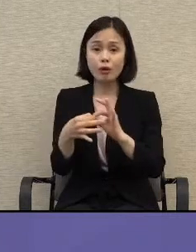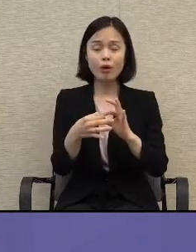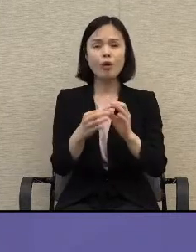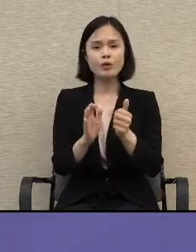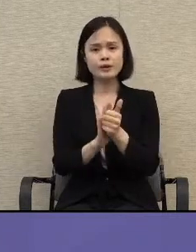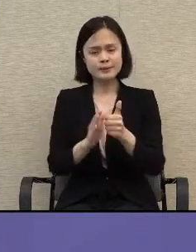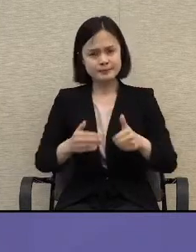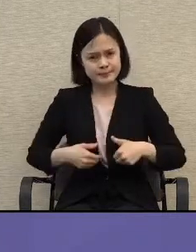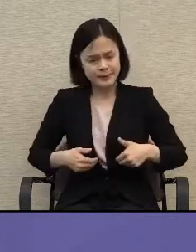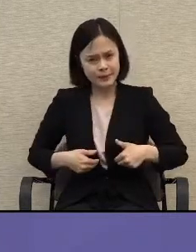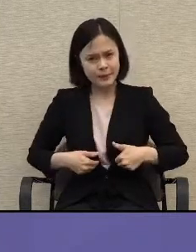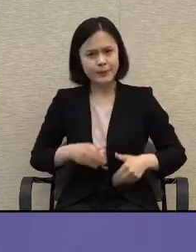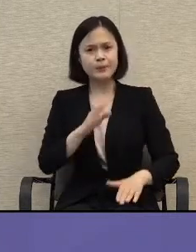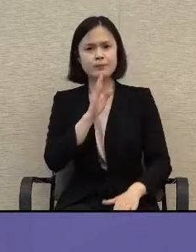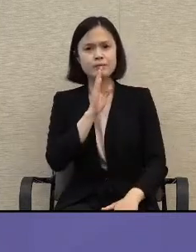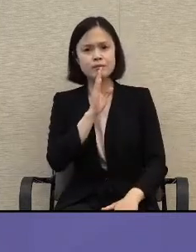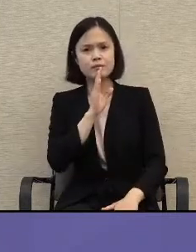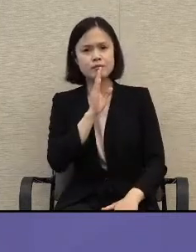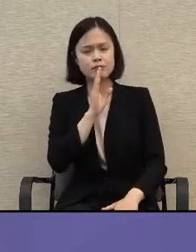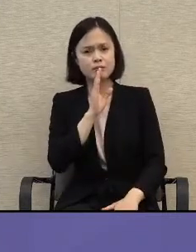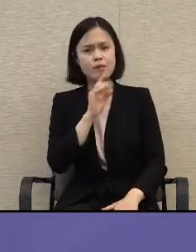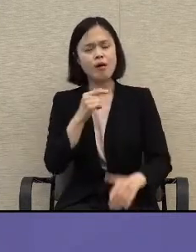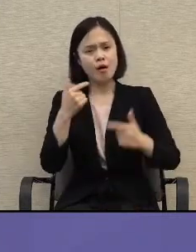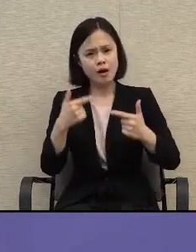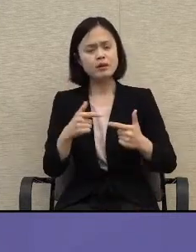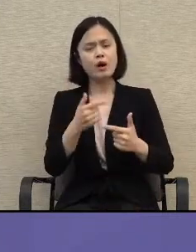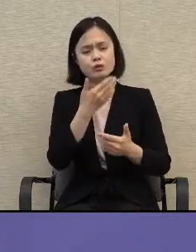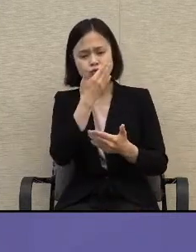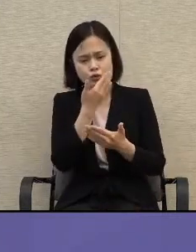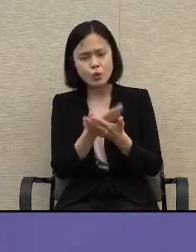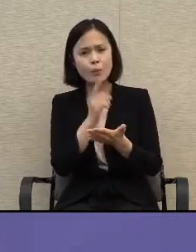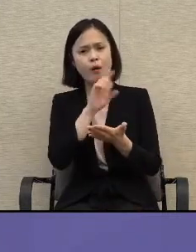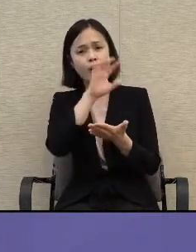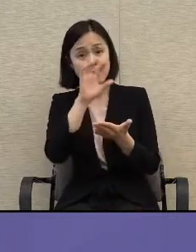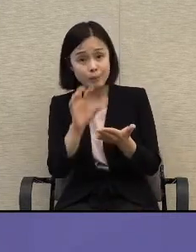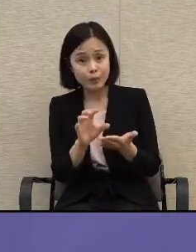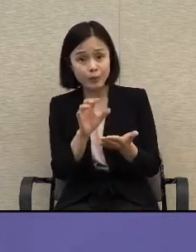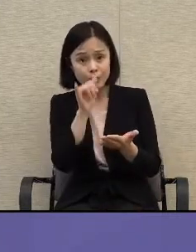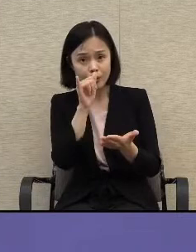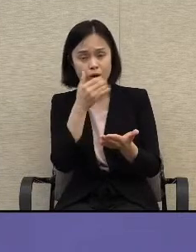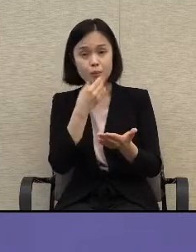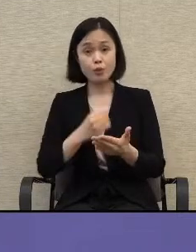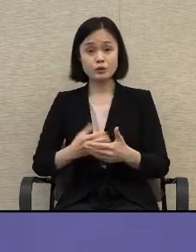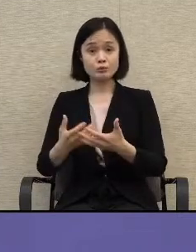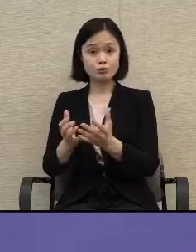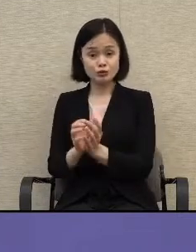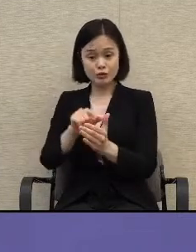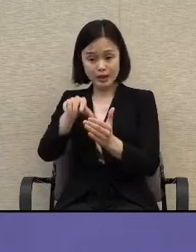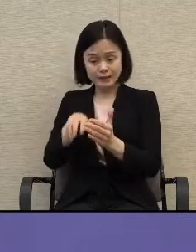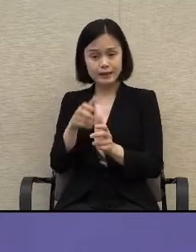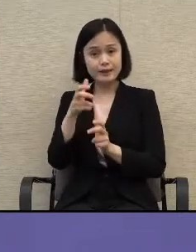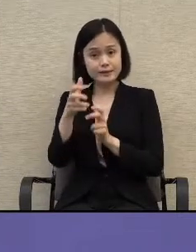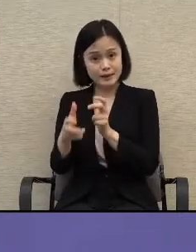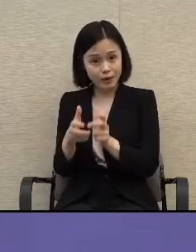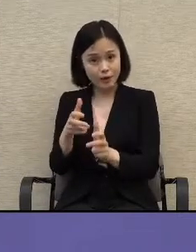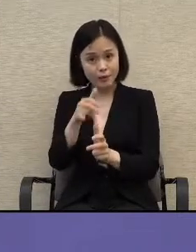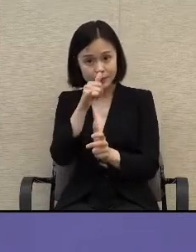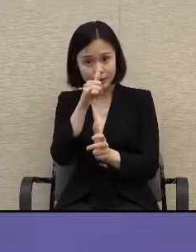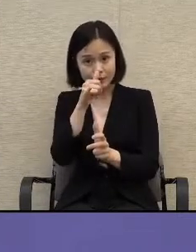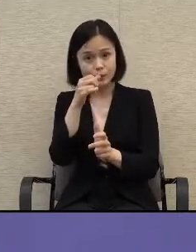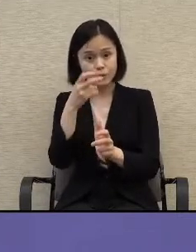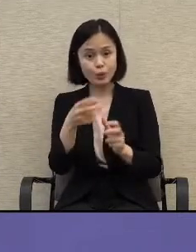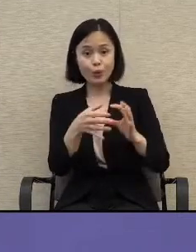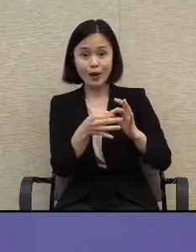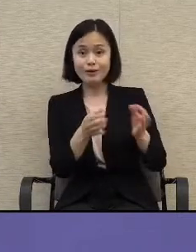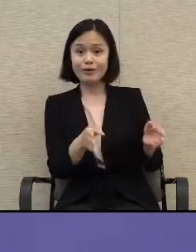것처럼 연계들은 지속적으로 강조되어 왔습니다. 보건복지부대의 각 사업과 그 다음에 유관부처의 주요